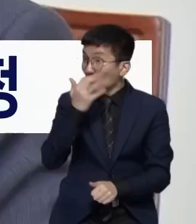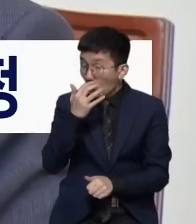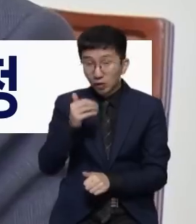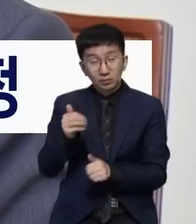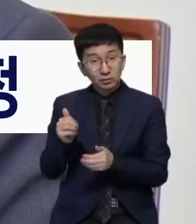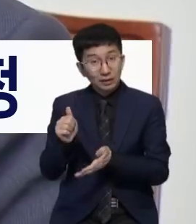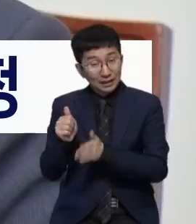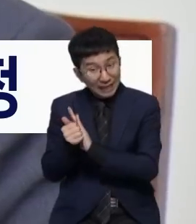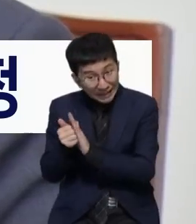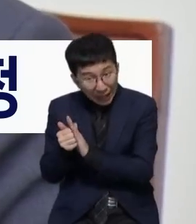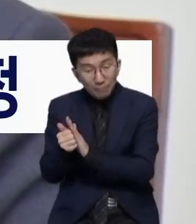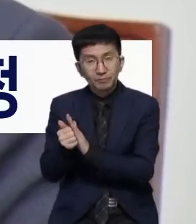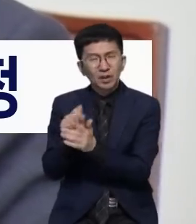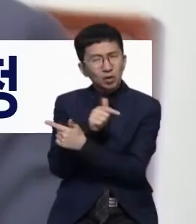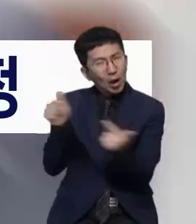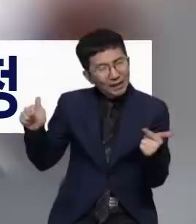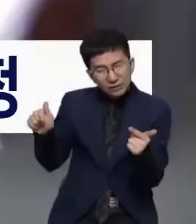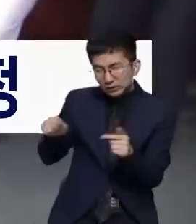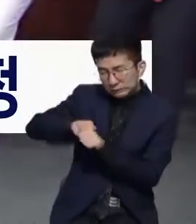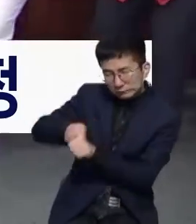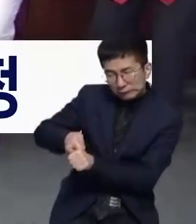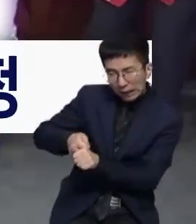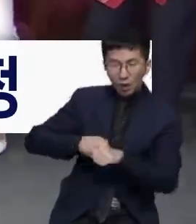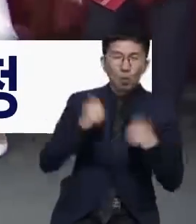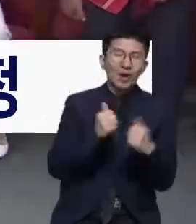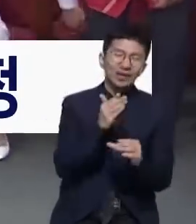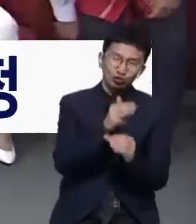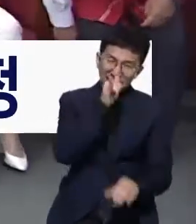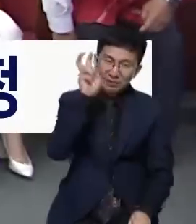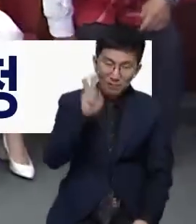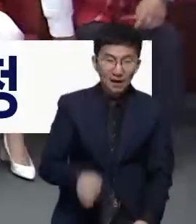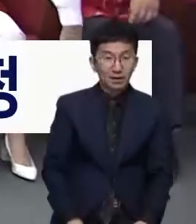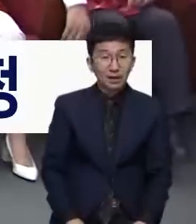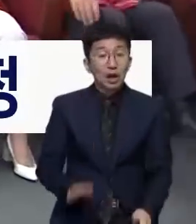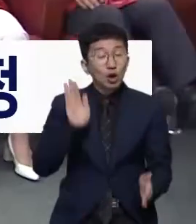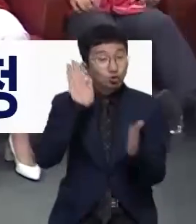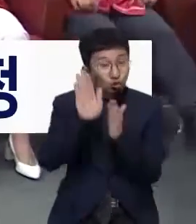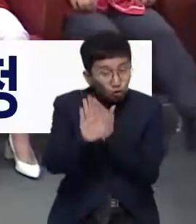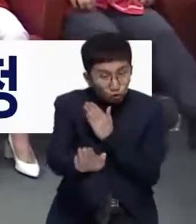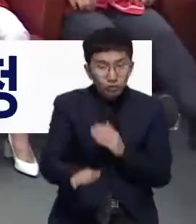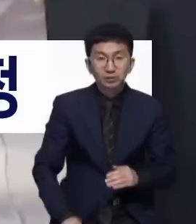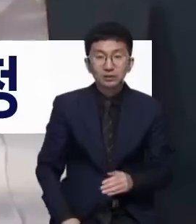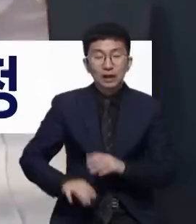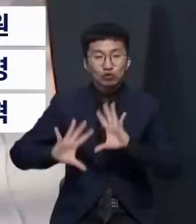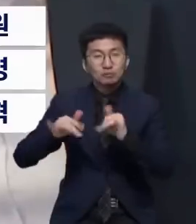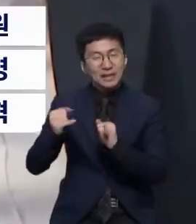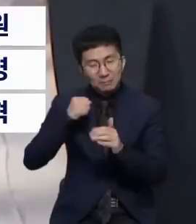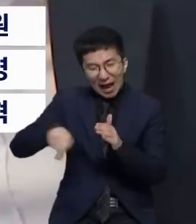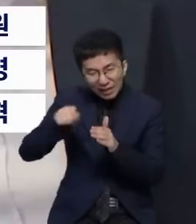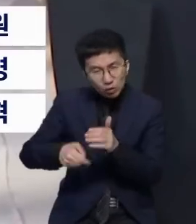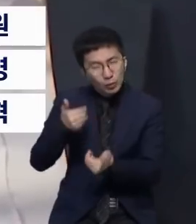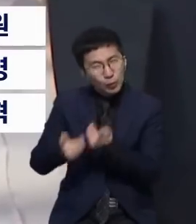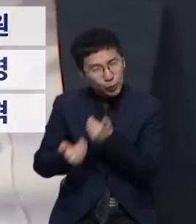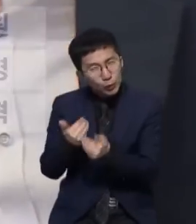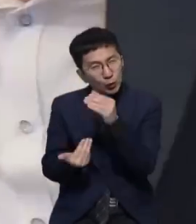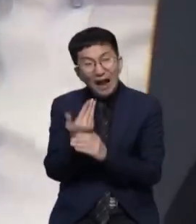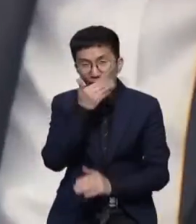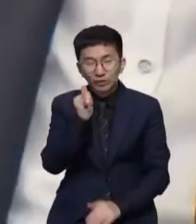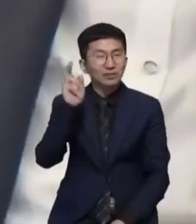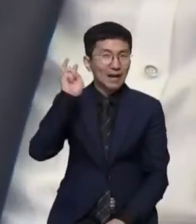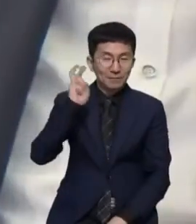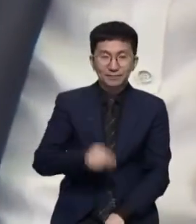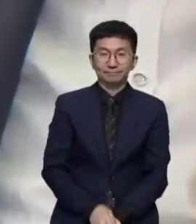대한 징계 여부를 결정할 걸로 보이는데 이 결과가 앞으로 여당 내 주도권 싸움에 분수령이 될 전망입니다 sbs